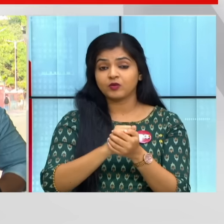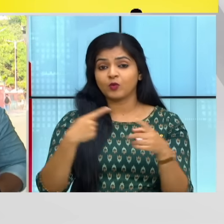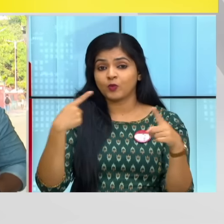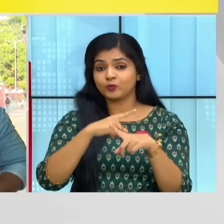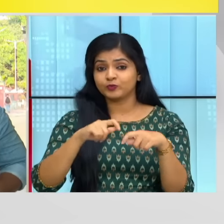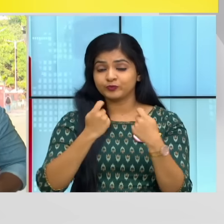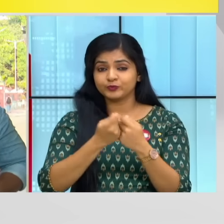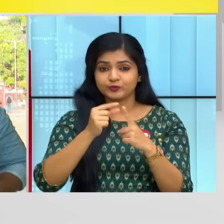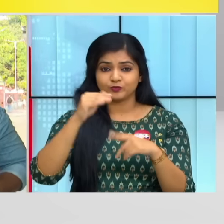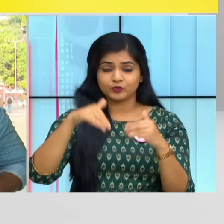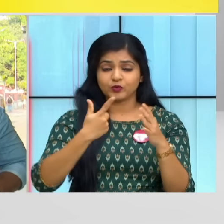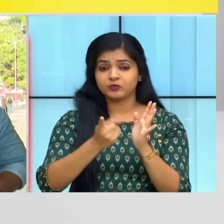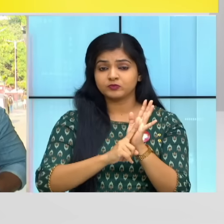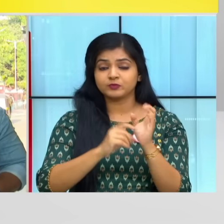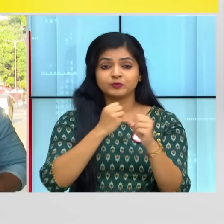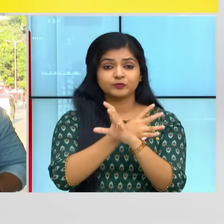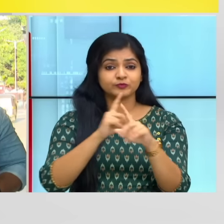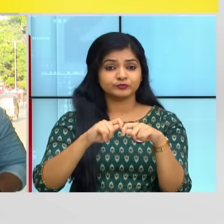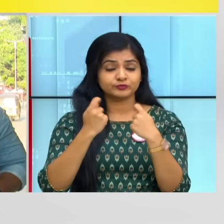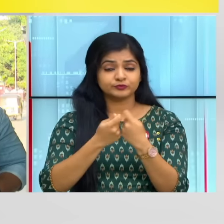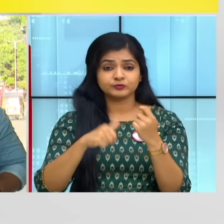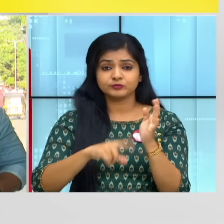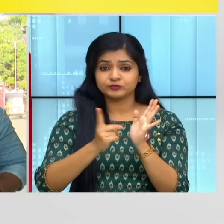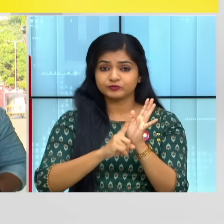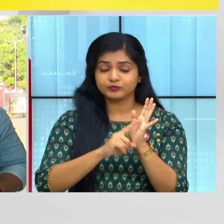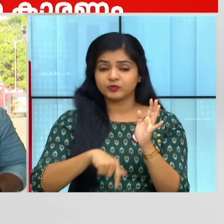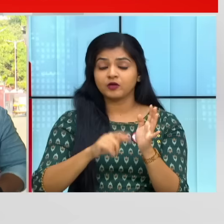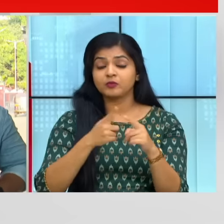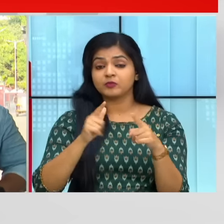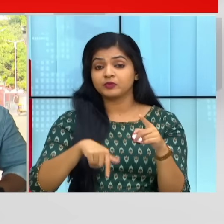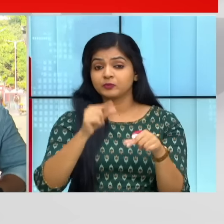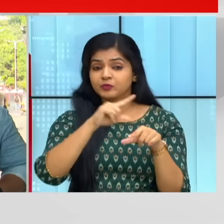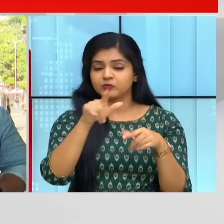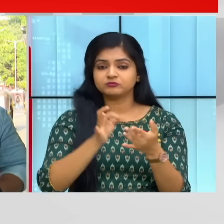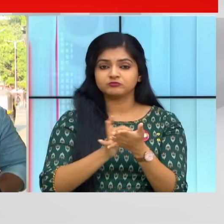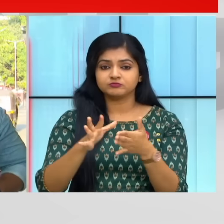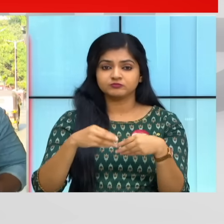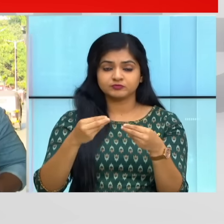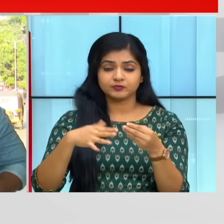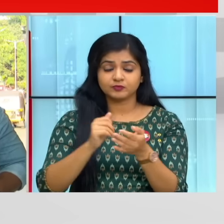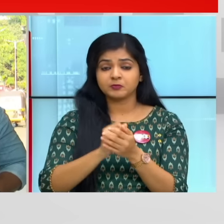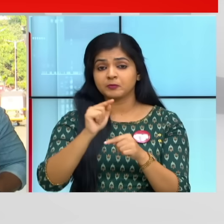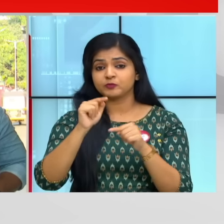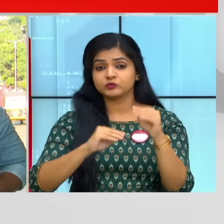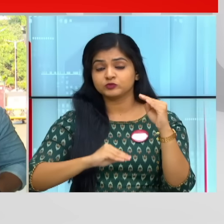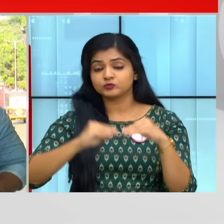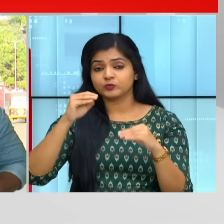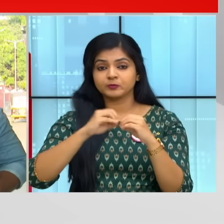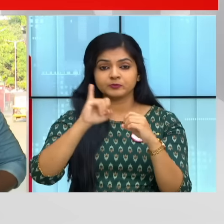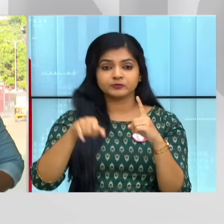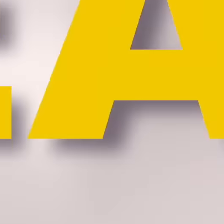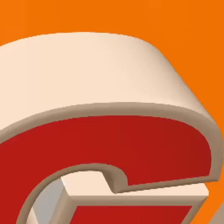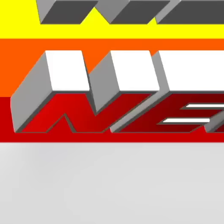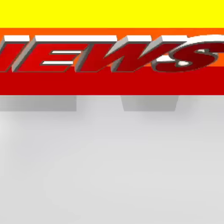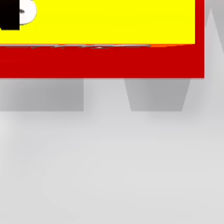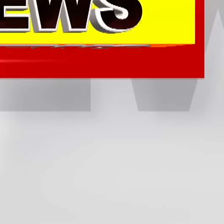പ്രചരണങ്ങളെല്ലാം നടത്തിയെങ്കിലും അതെല്ലാം ജനം തള്ളിക്കളയുന്ന വിധിയാണ് ഇത്തവണ ഉണ്ടാകാൻ പോകുന്നത്. നല്ല സംഖ്യയിൽ ജയിക്കും. നല്ല മുന്നേറ്റം BJPക്ക് ഉണ്ടാകും.